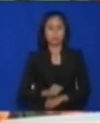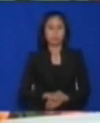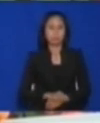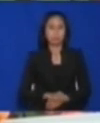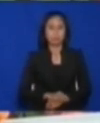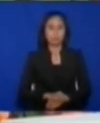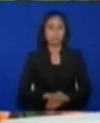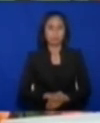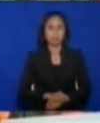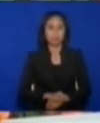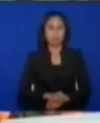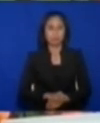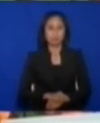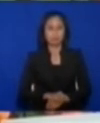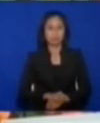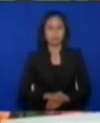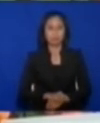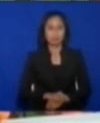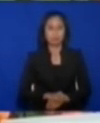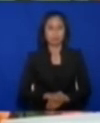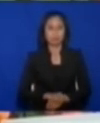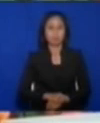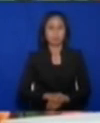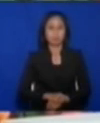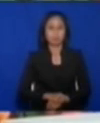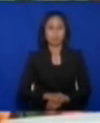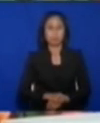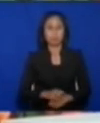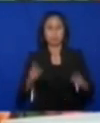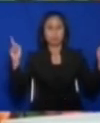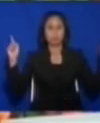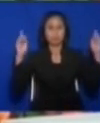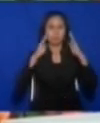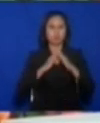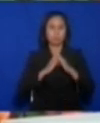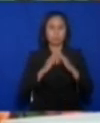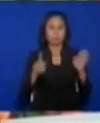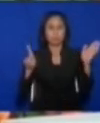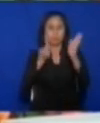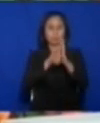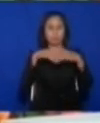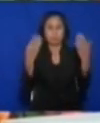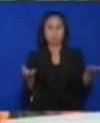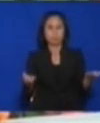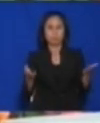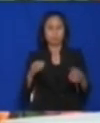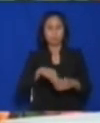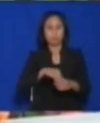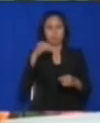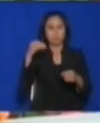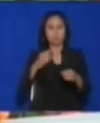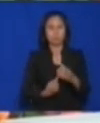kota Tegal bersama-sama akan kita ikuti debat terbuka Pasangan calon walikota dan wakil walikota Tegal tahun